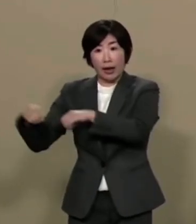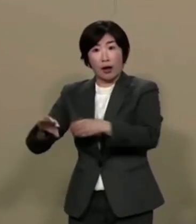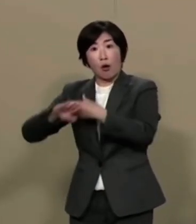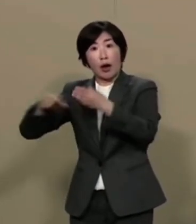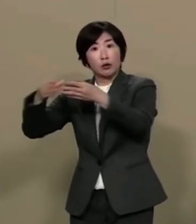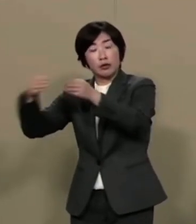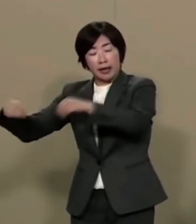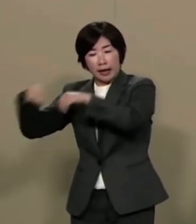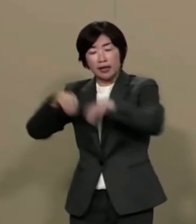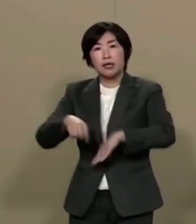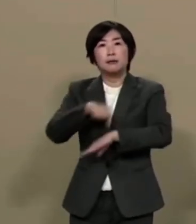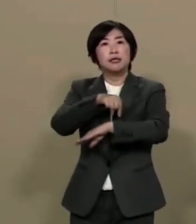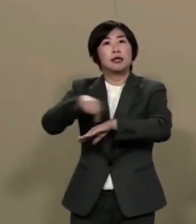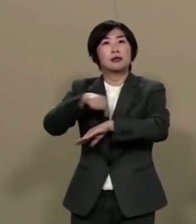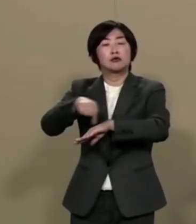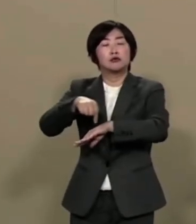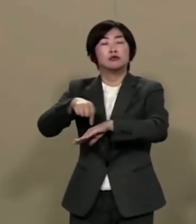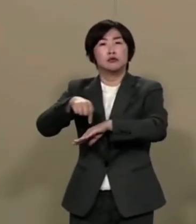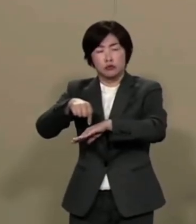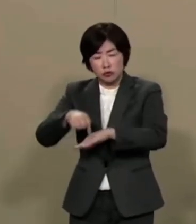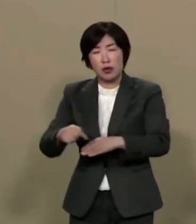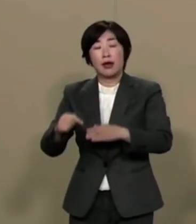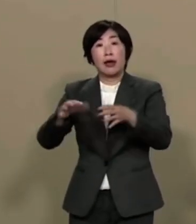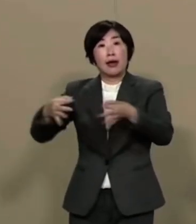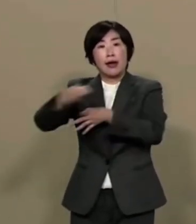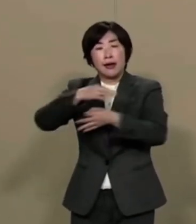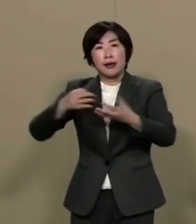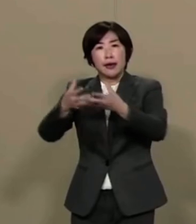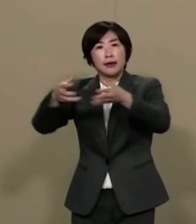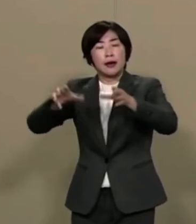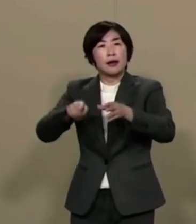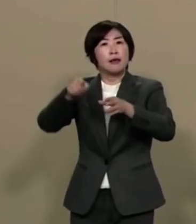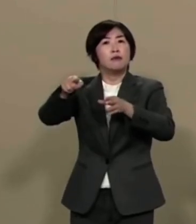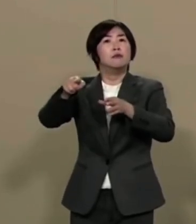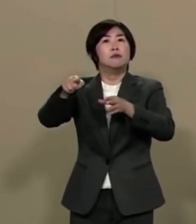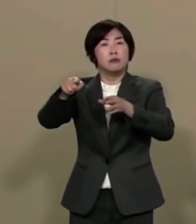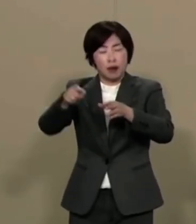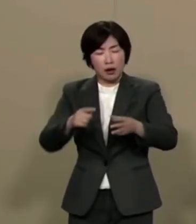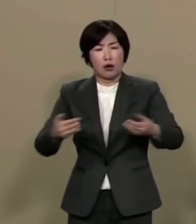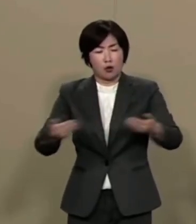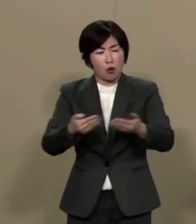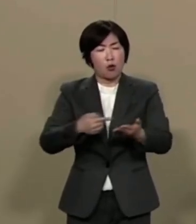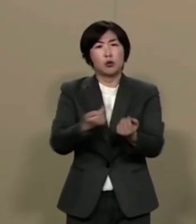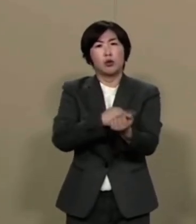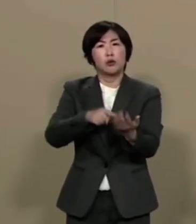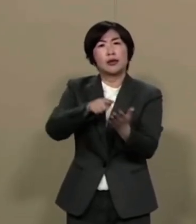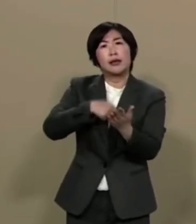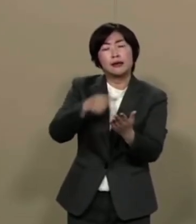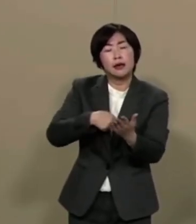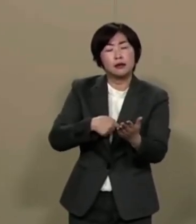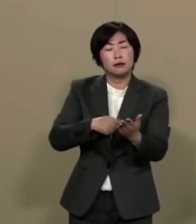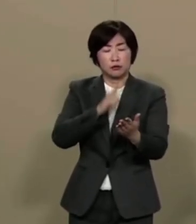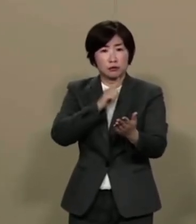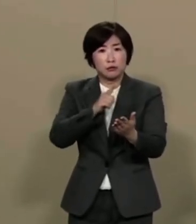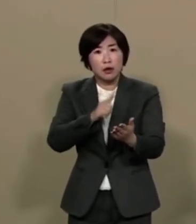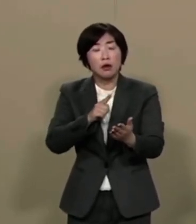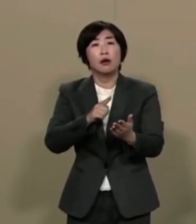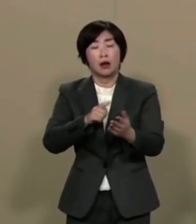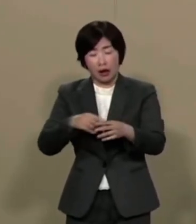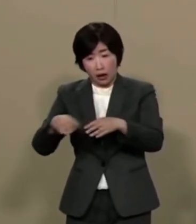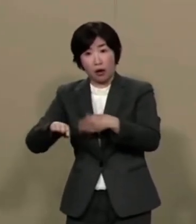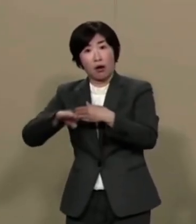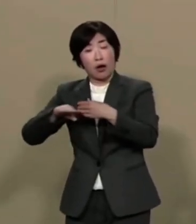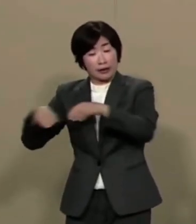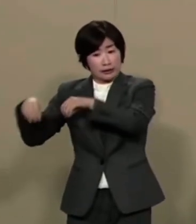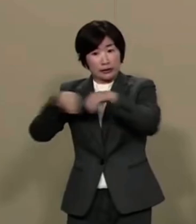え軽団連はですねえ労働力が足りないということでえ政府につっついてそして移民枠はこの20年30年どんどん広がって